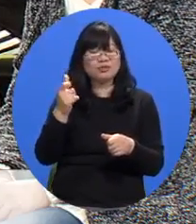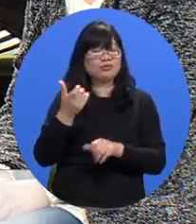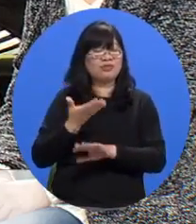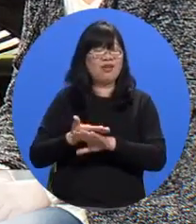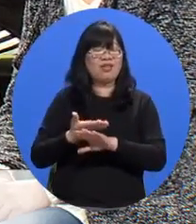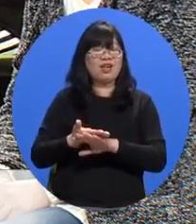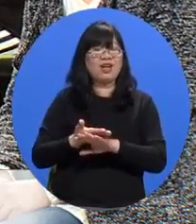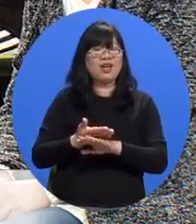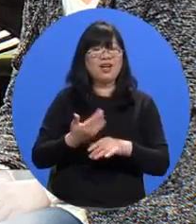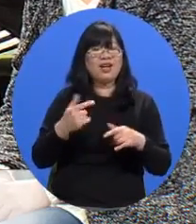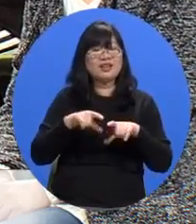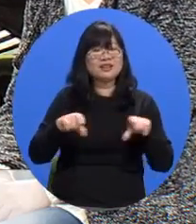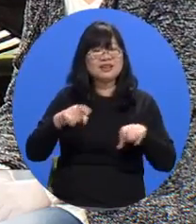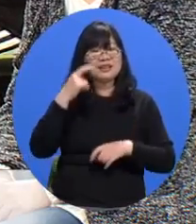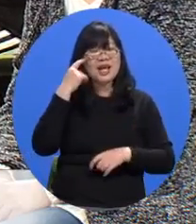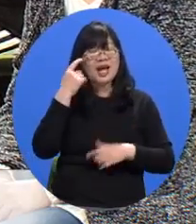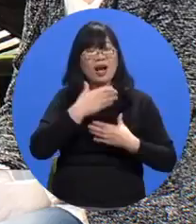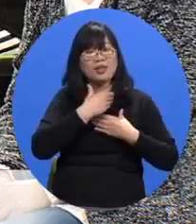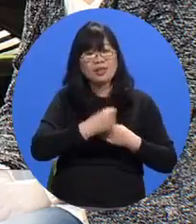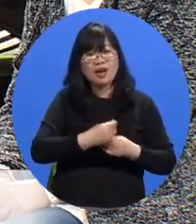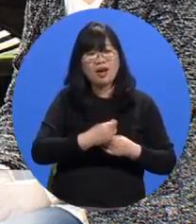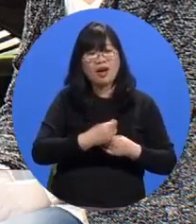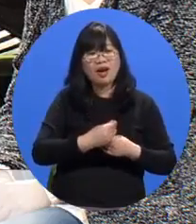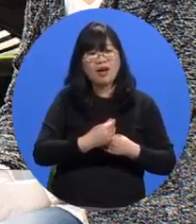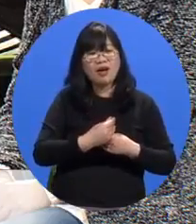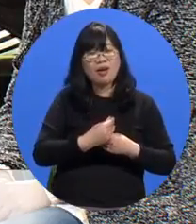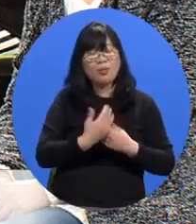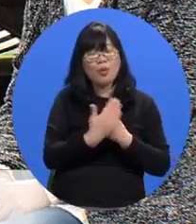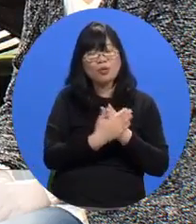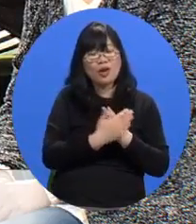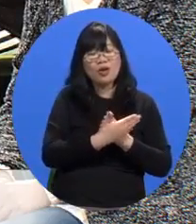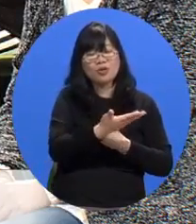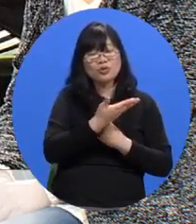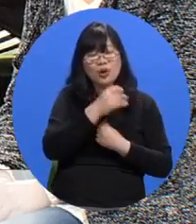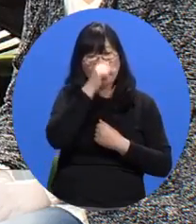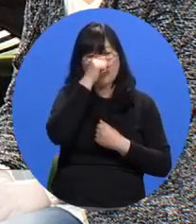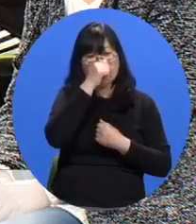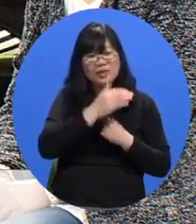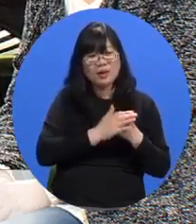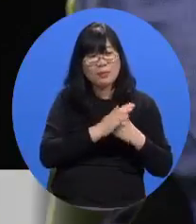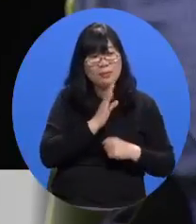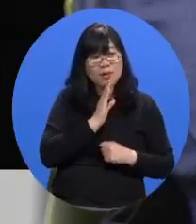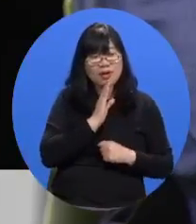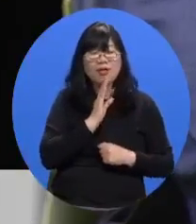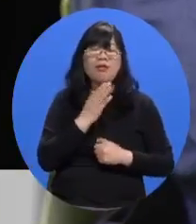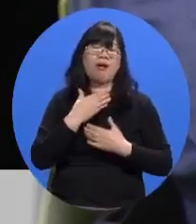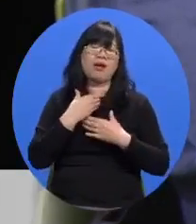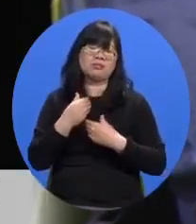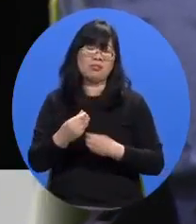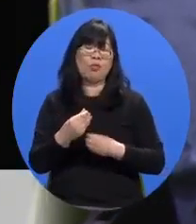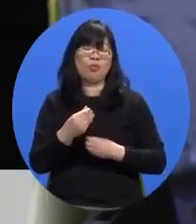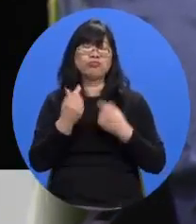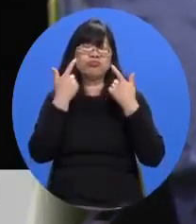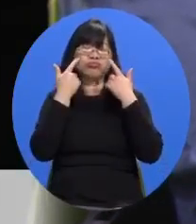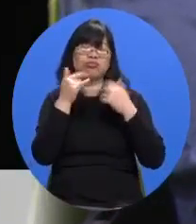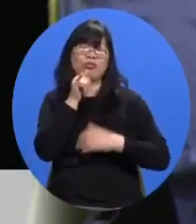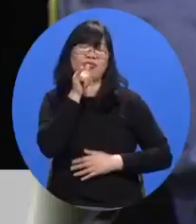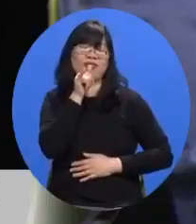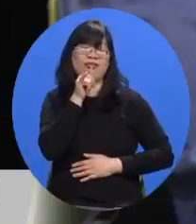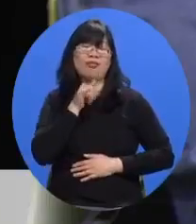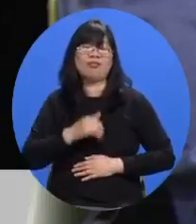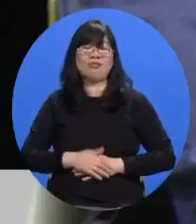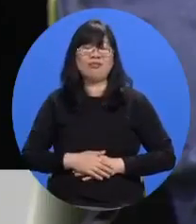생각하듯이 네. 뭐 안정적이고 대우도 좋고 뭐 이런 점은 없었나요? 안정적인 점이 분명히 물론 좋은